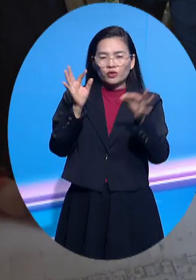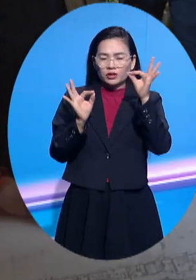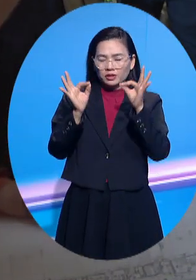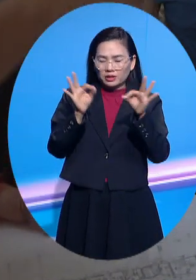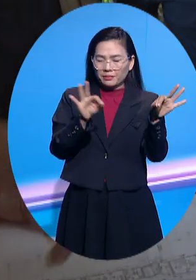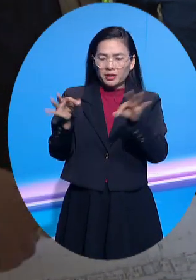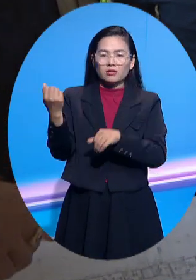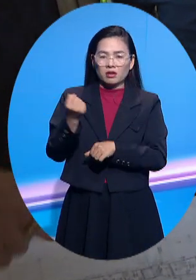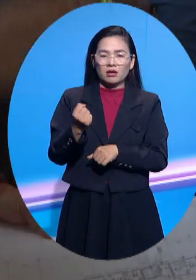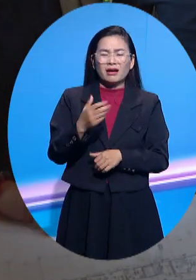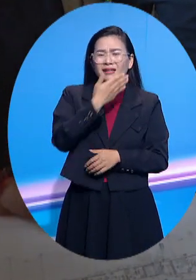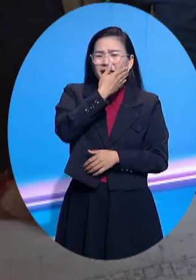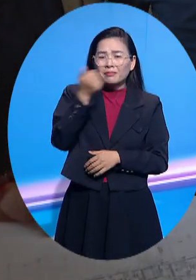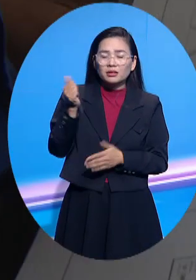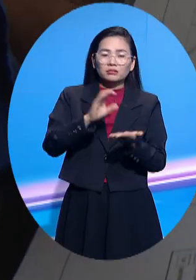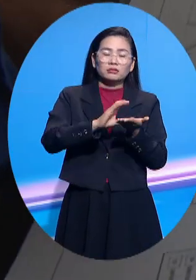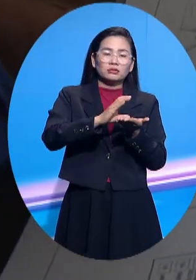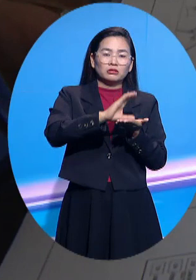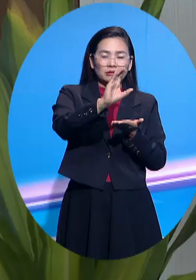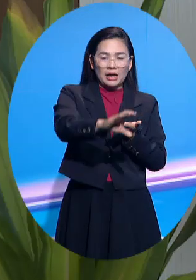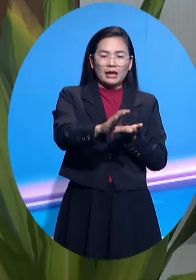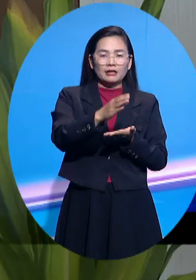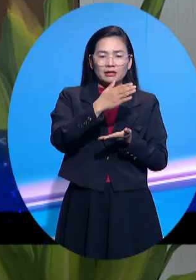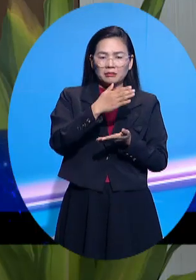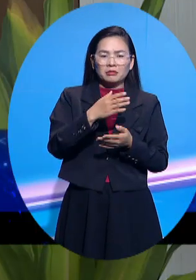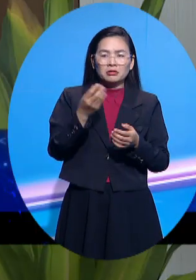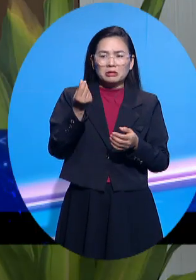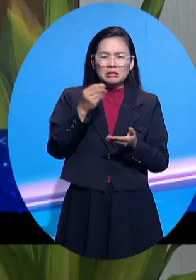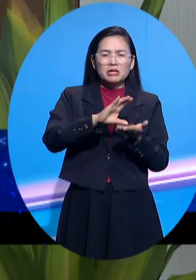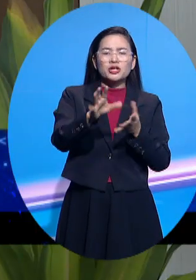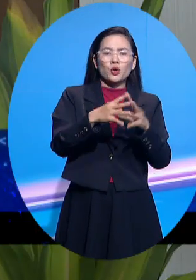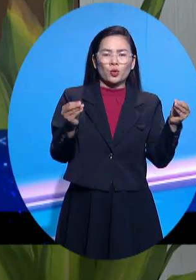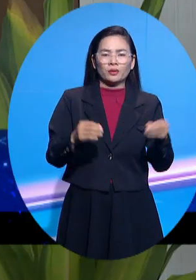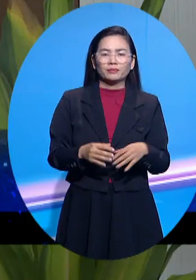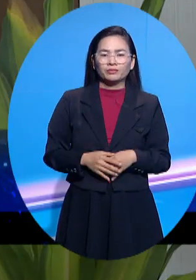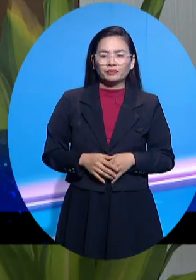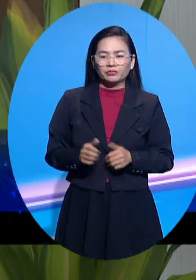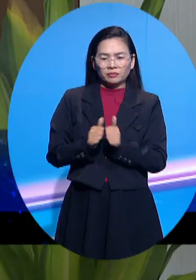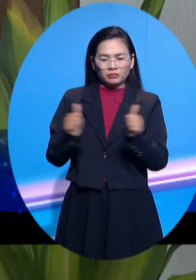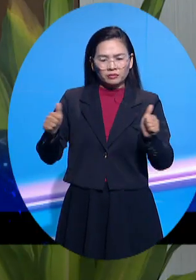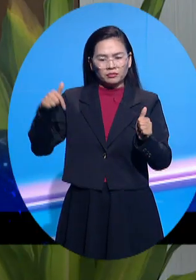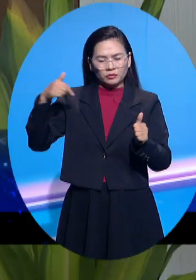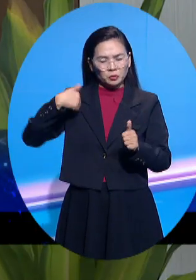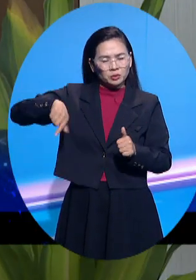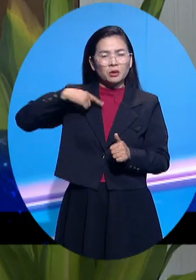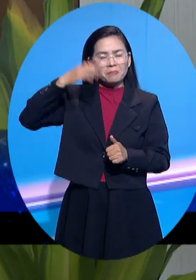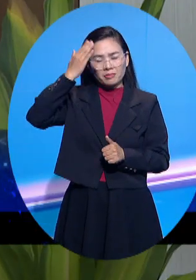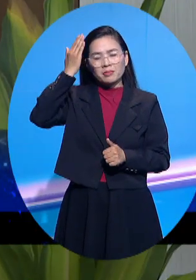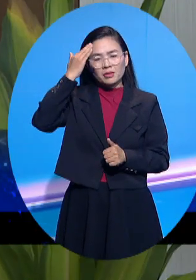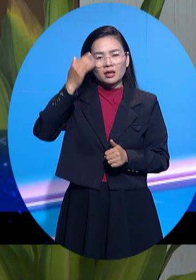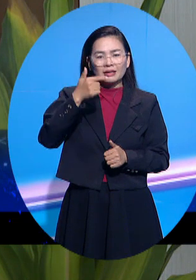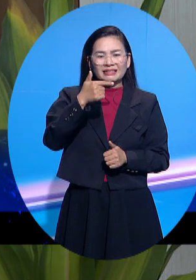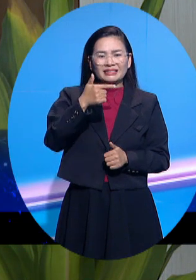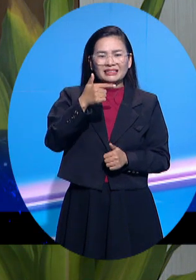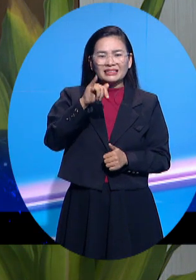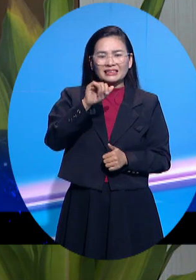với những dự án trọng điểm có nguồn đầu tư lớn ban nhân dụng công nghiệp cũng nhận thức được rằng tăng tốc cái vấn đề giải ngân là một trong những